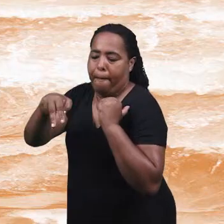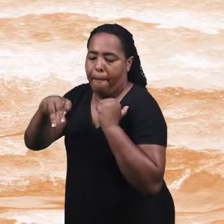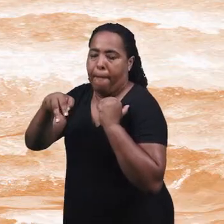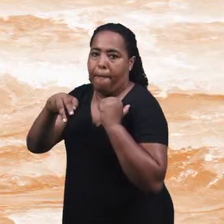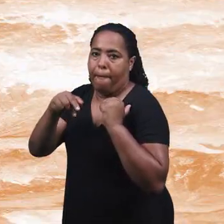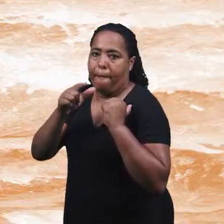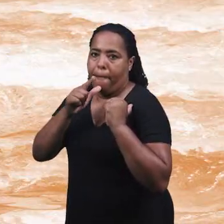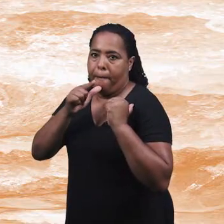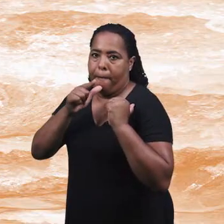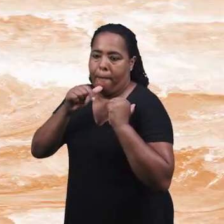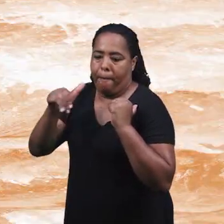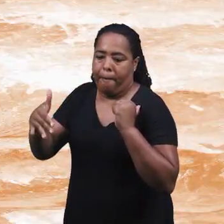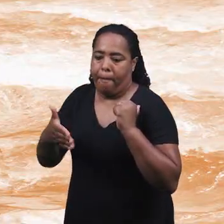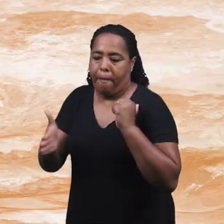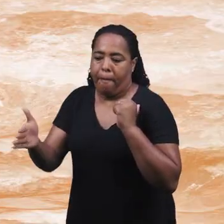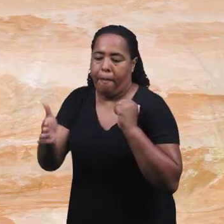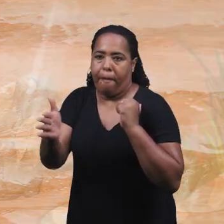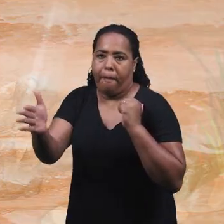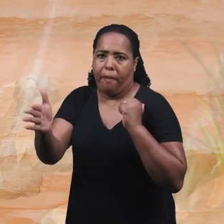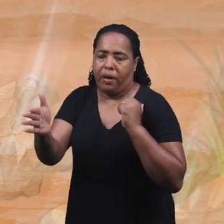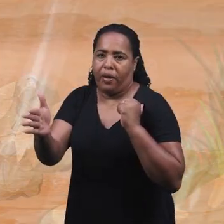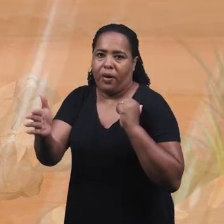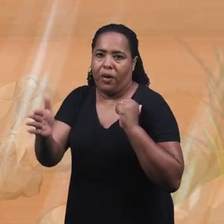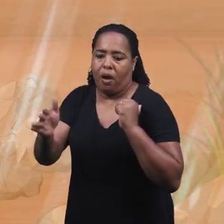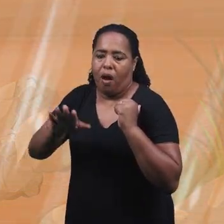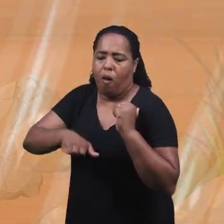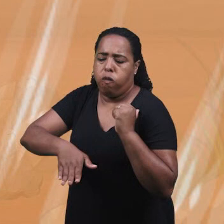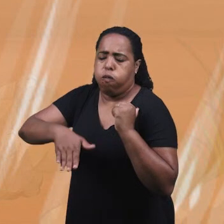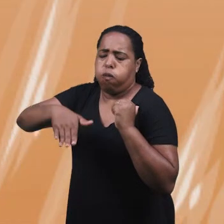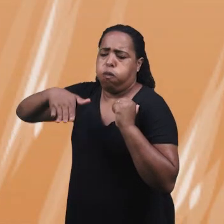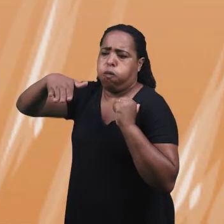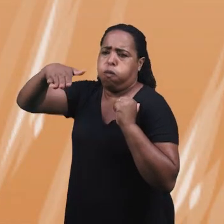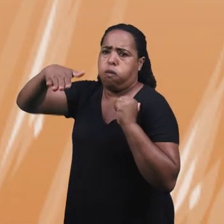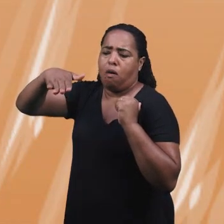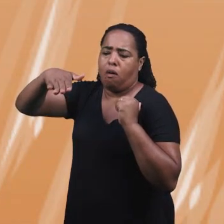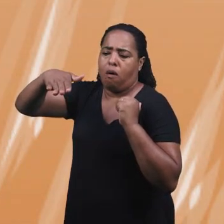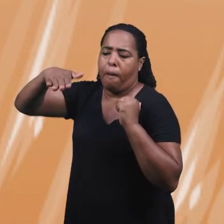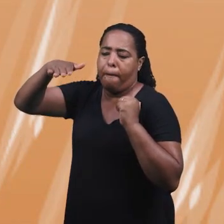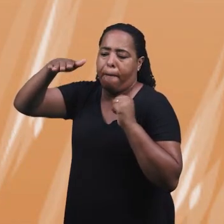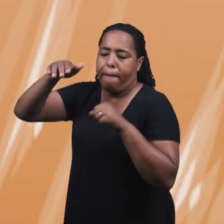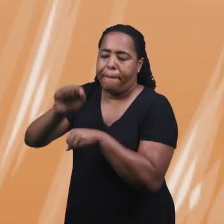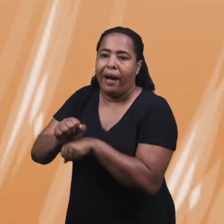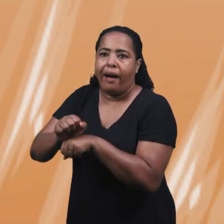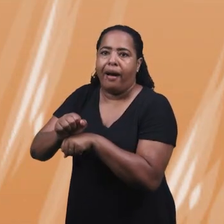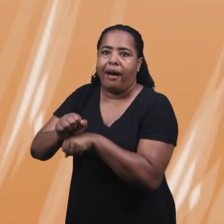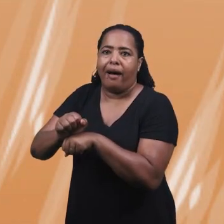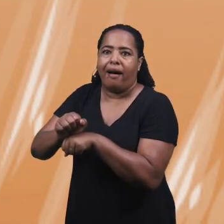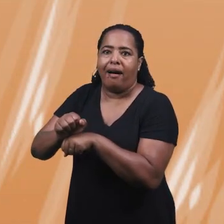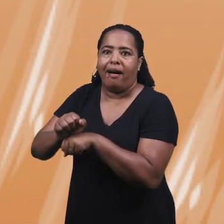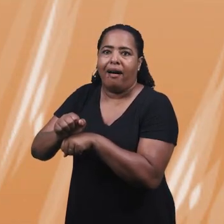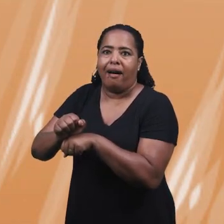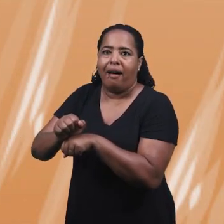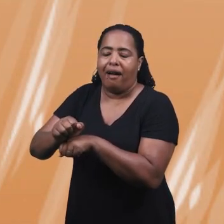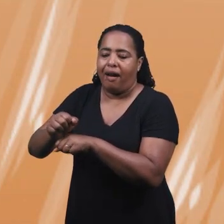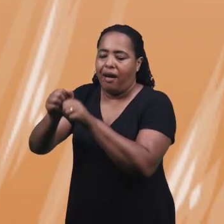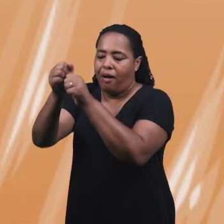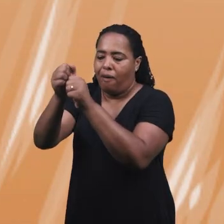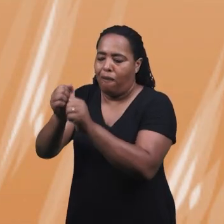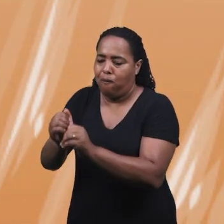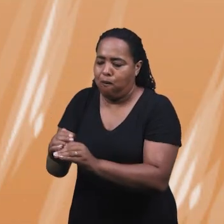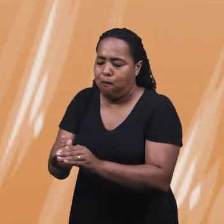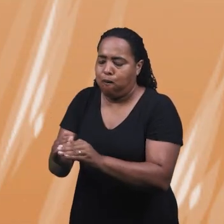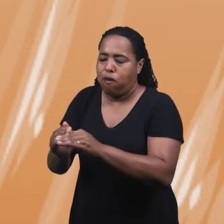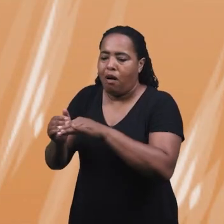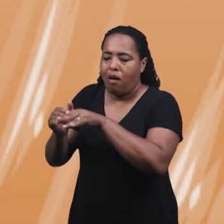pieds dans l'eau, qu'est-ce qui s'est passé? Les eaux qui venaient de haut se sont arrêtées et se sont levées